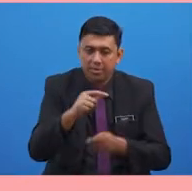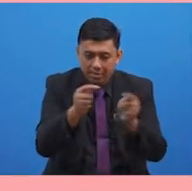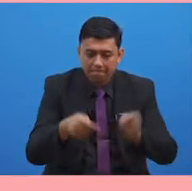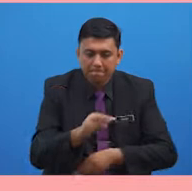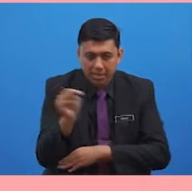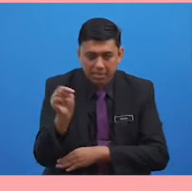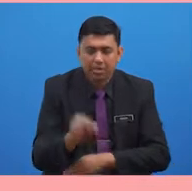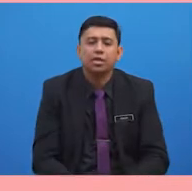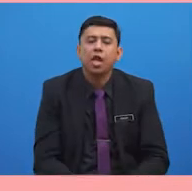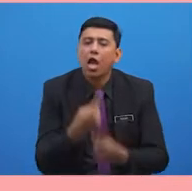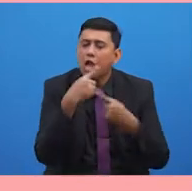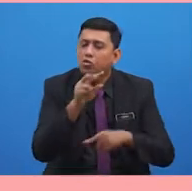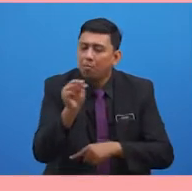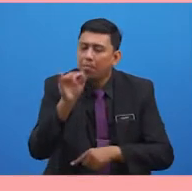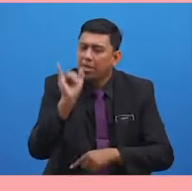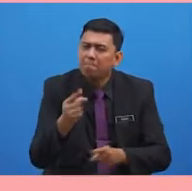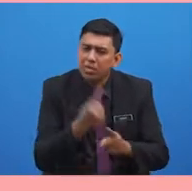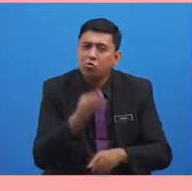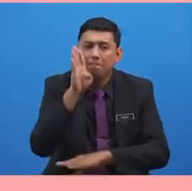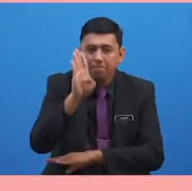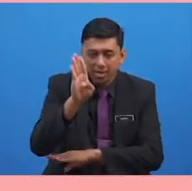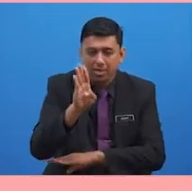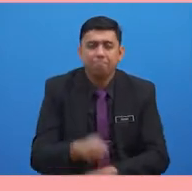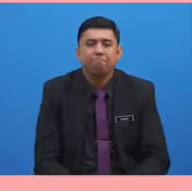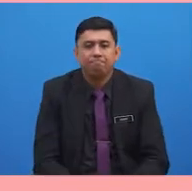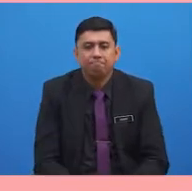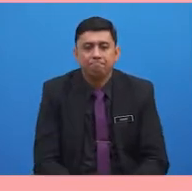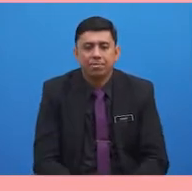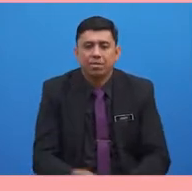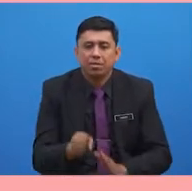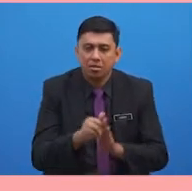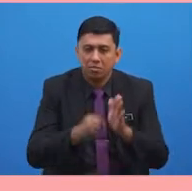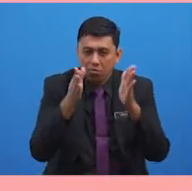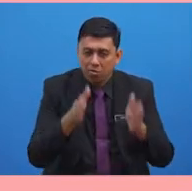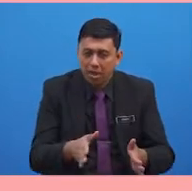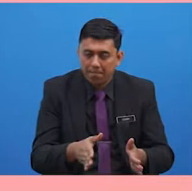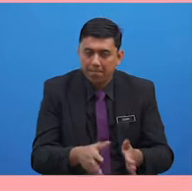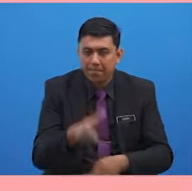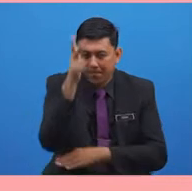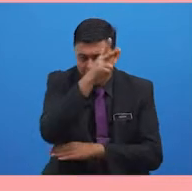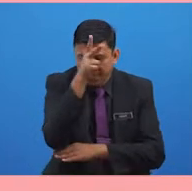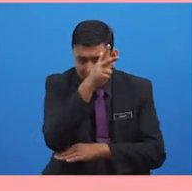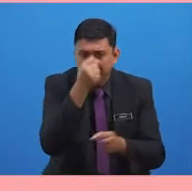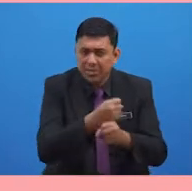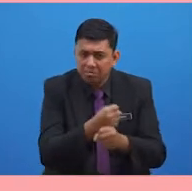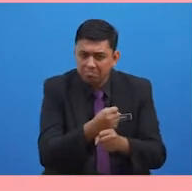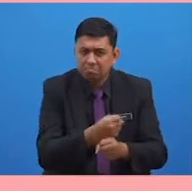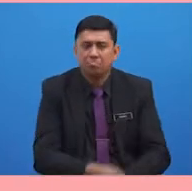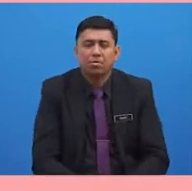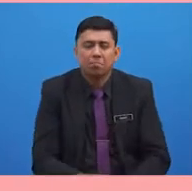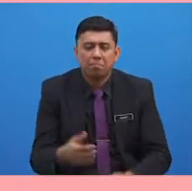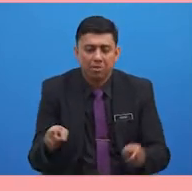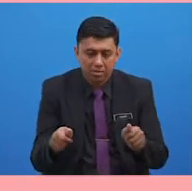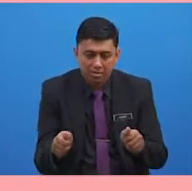ini, jawapan yang tepat ialah B, iaitu seorang kakitangan awam bersama